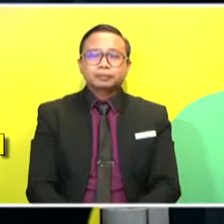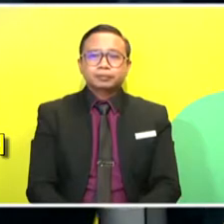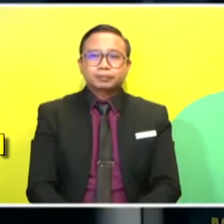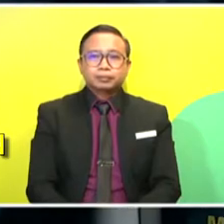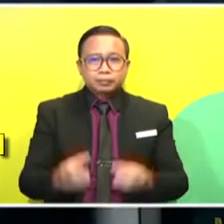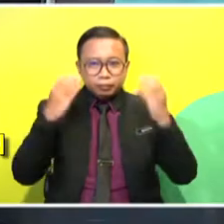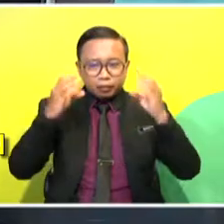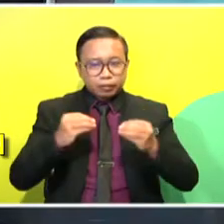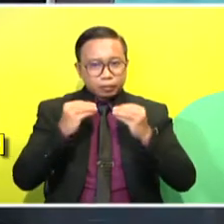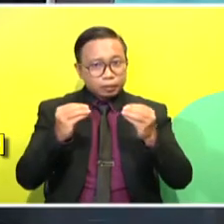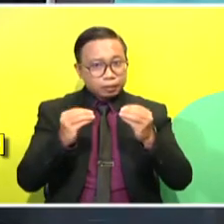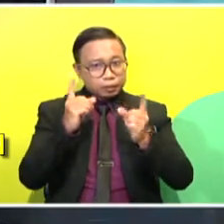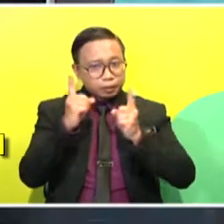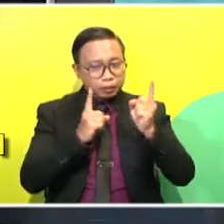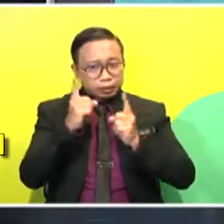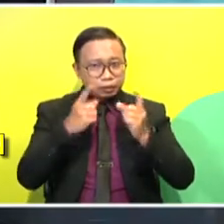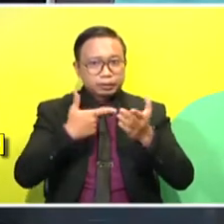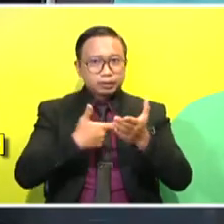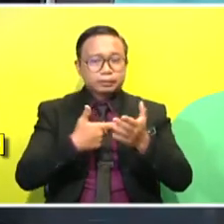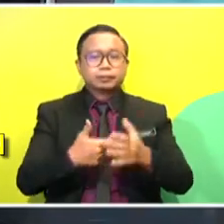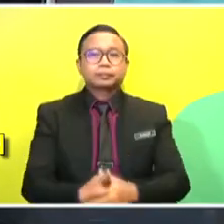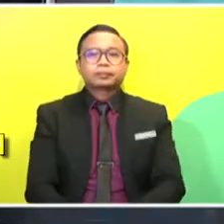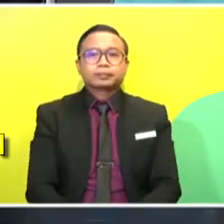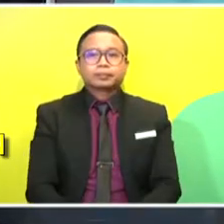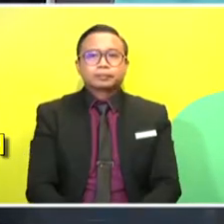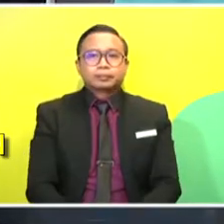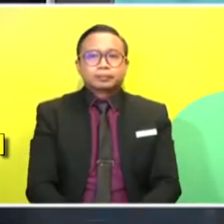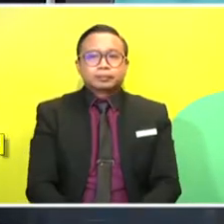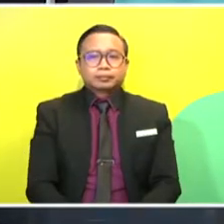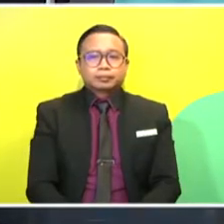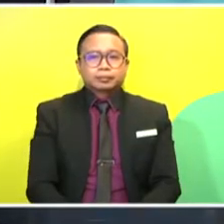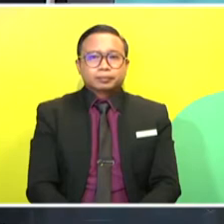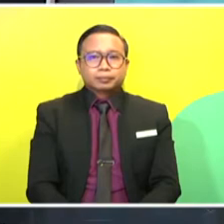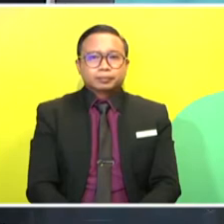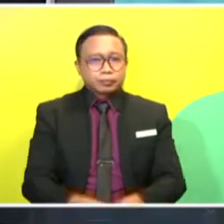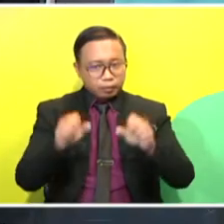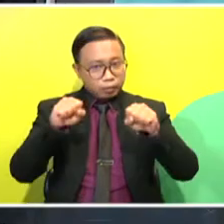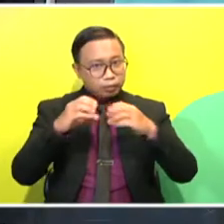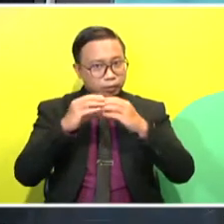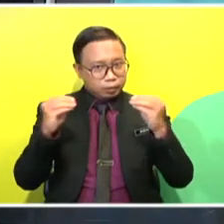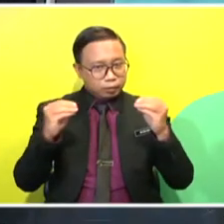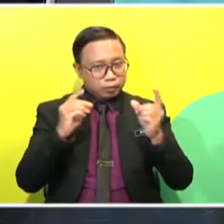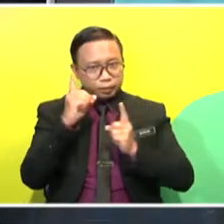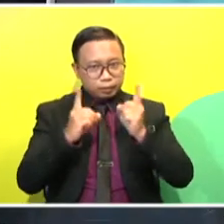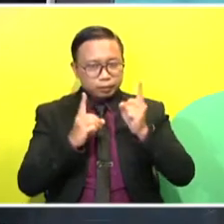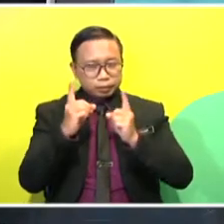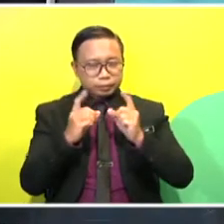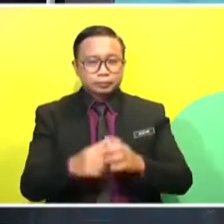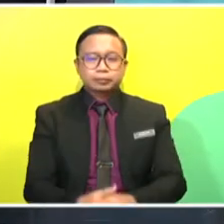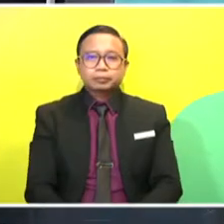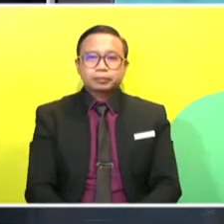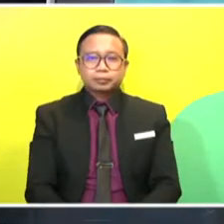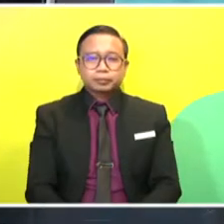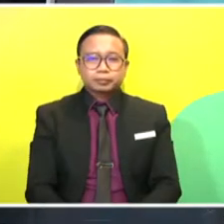bagi bintang pada Anissa. Baik. Wow. Boleh habis bintang ni, Anissa. Boleh habis?